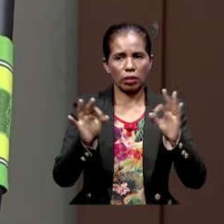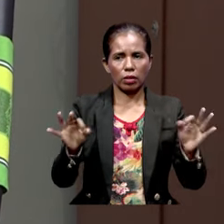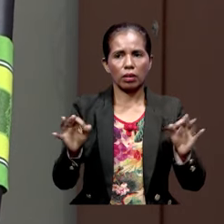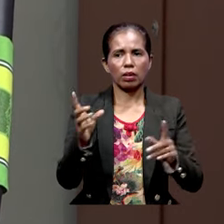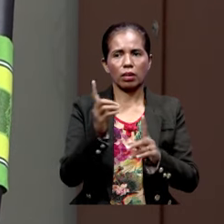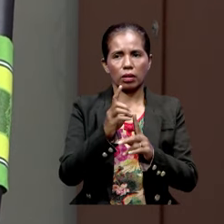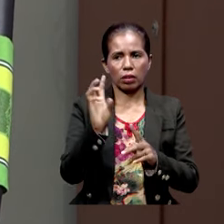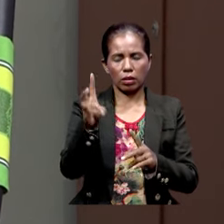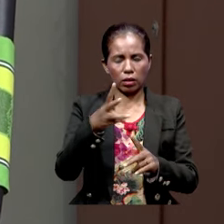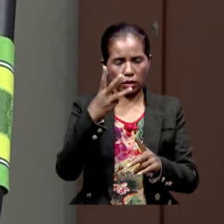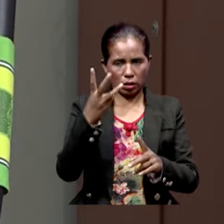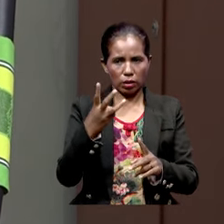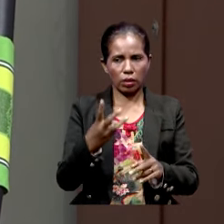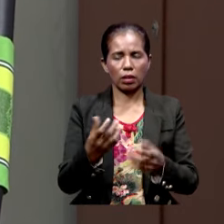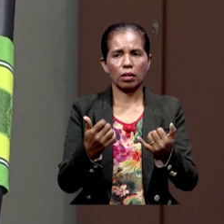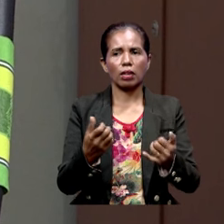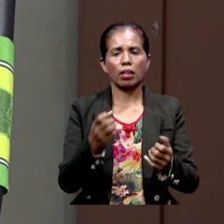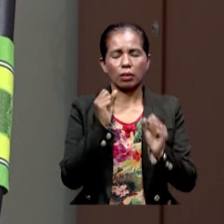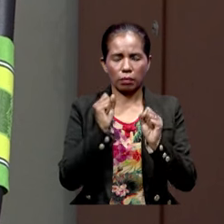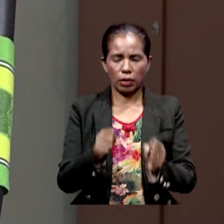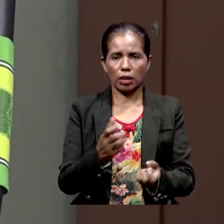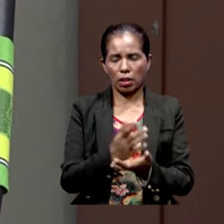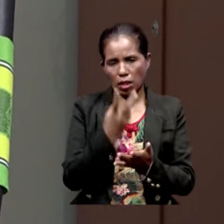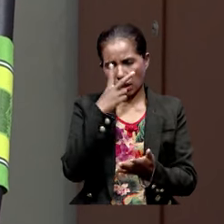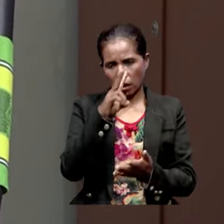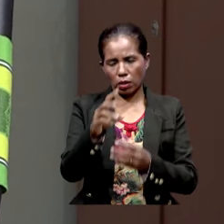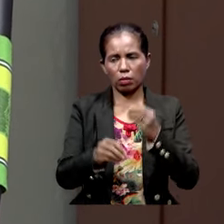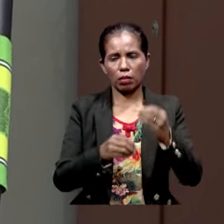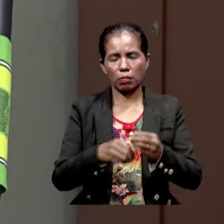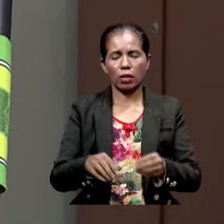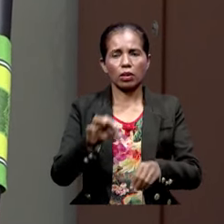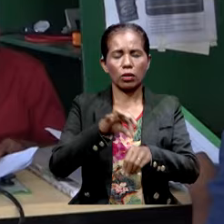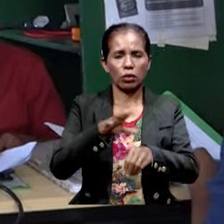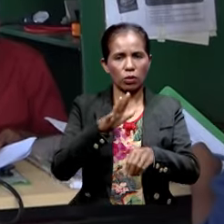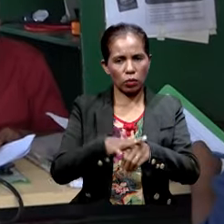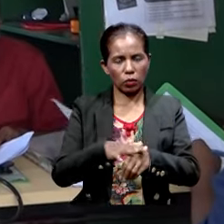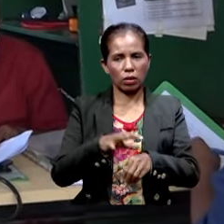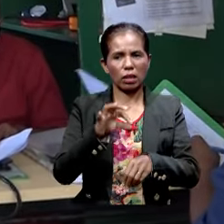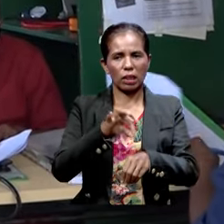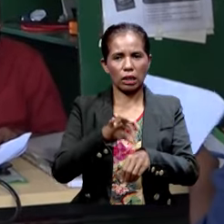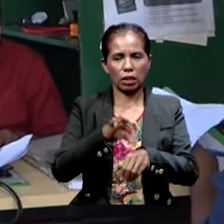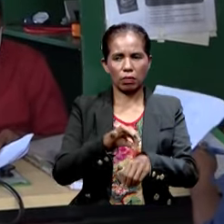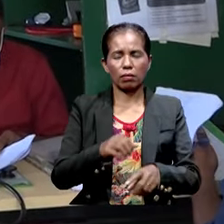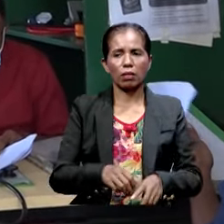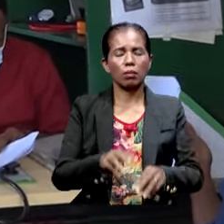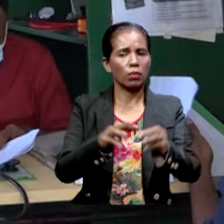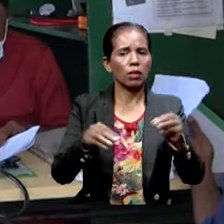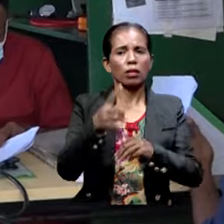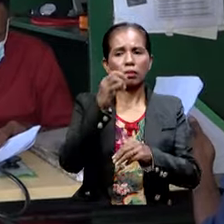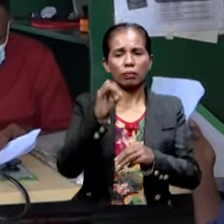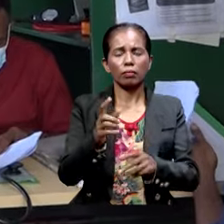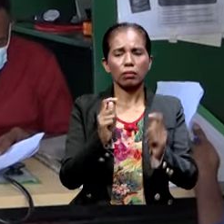dia 16 e de nem ato bel hare de bai hesusuk adulto Iha município de Li husi